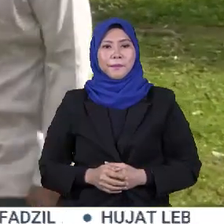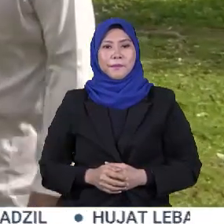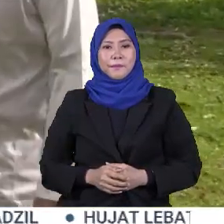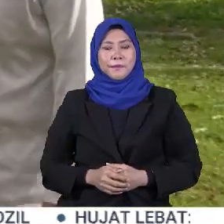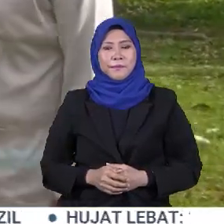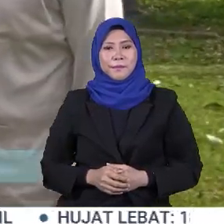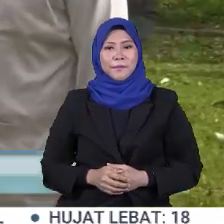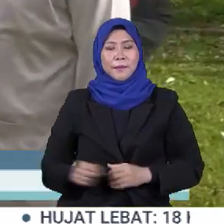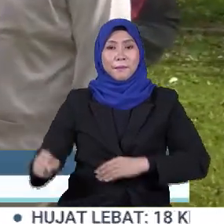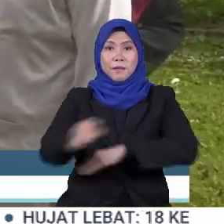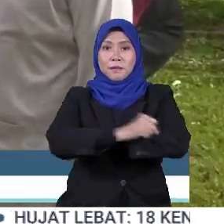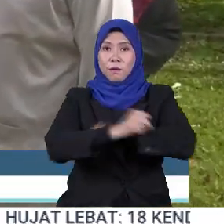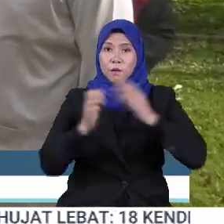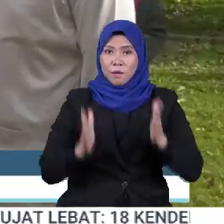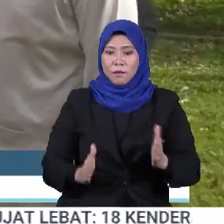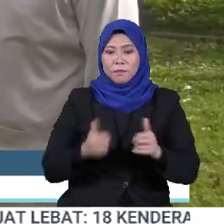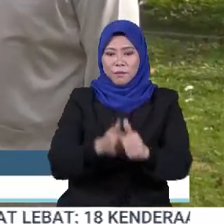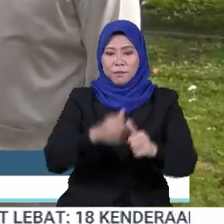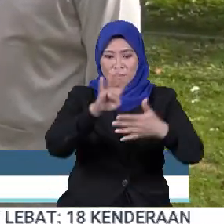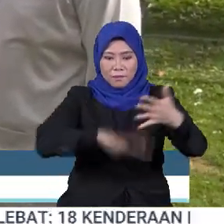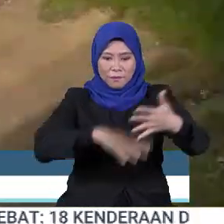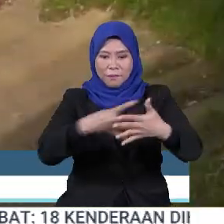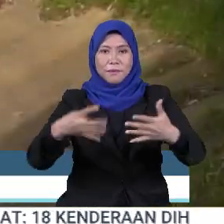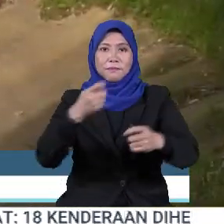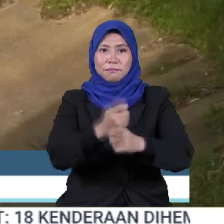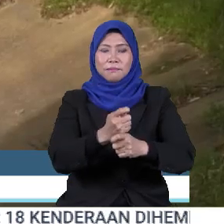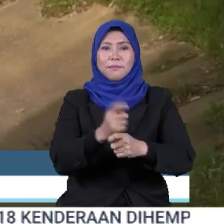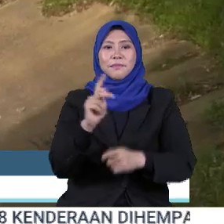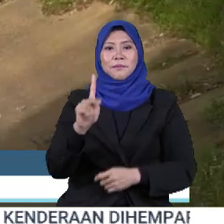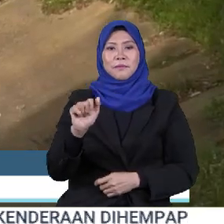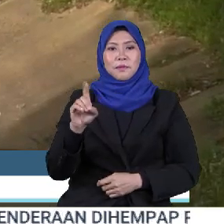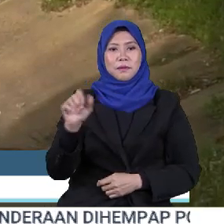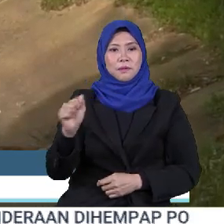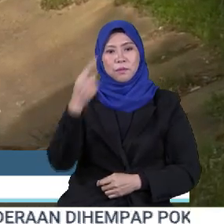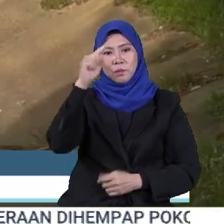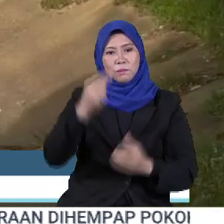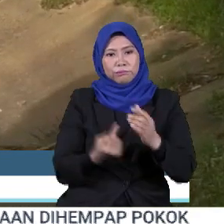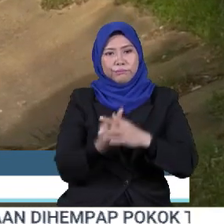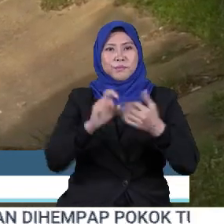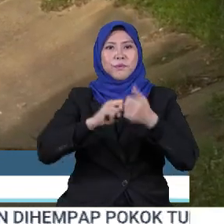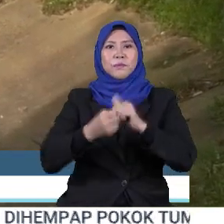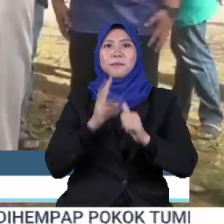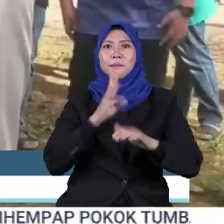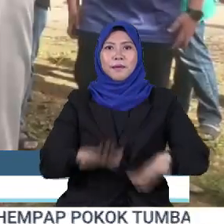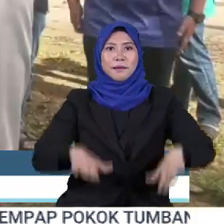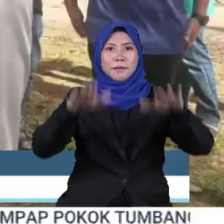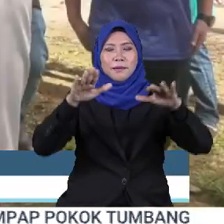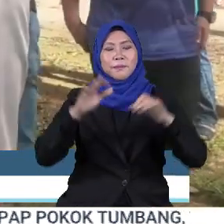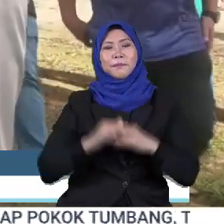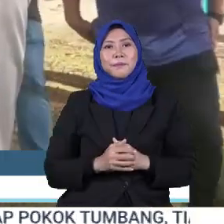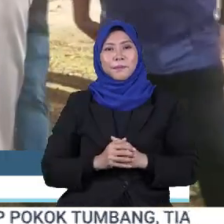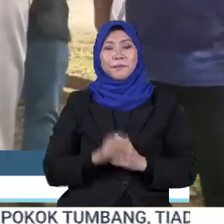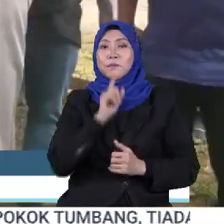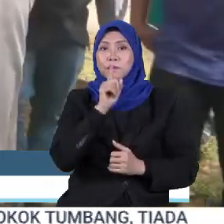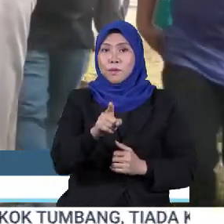Untuk itu, pesawah diminta untuk mengikut jadual yang telah ditetapkan KADA bagi mengelak sebarang masalah termasuk banjir pada hujung tahun. Bagi